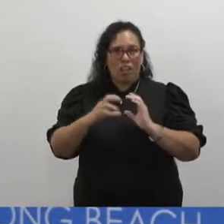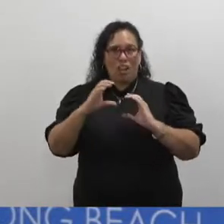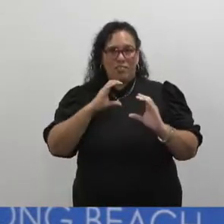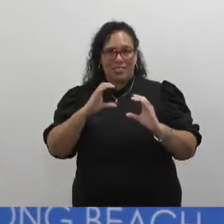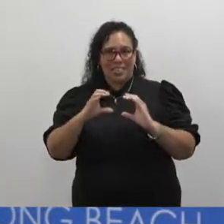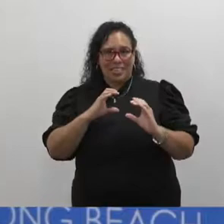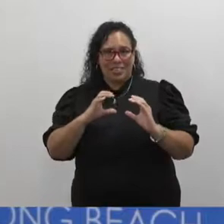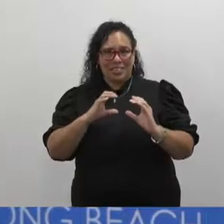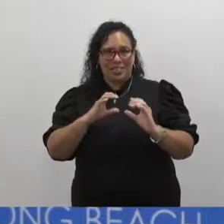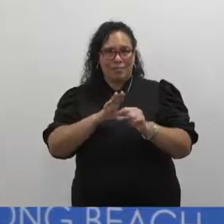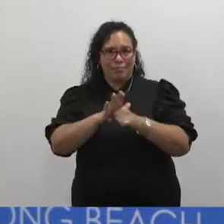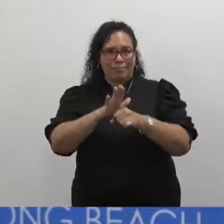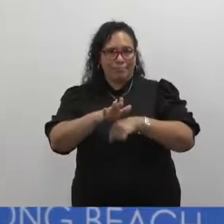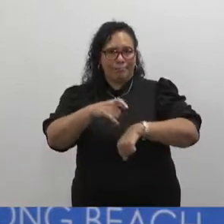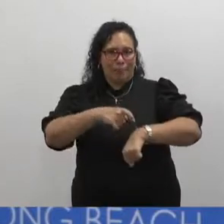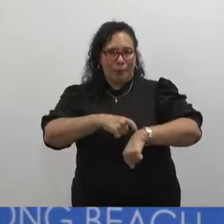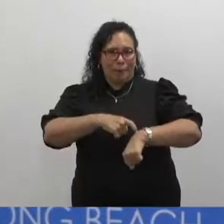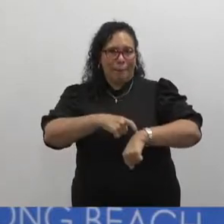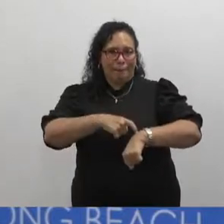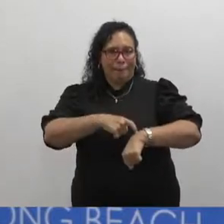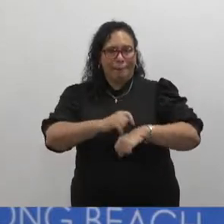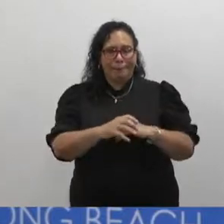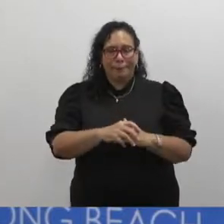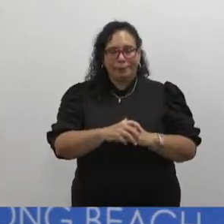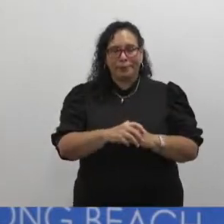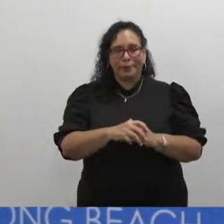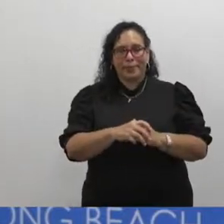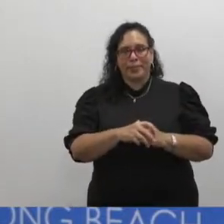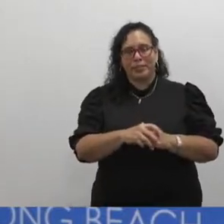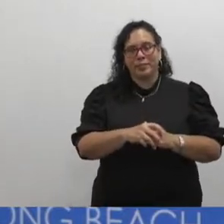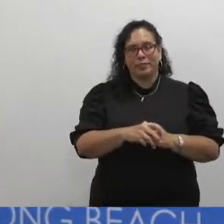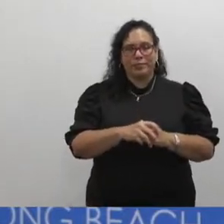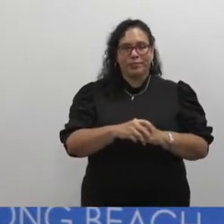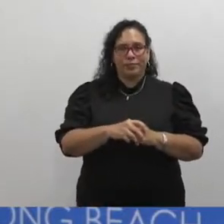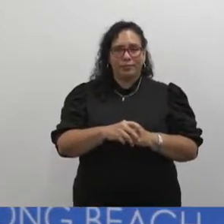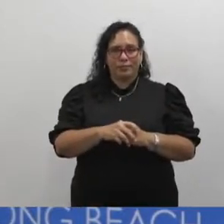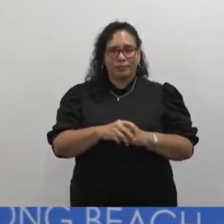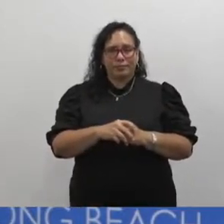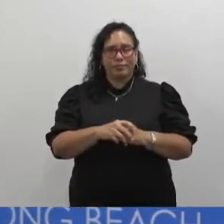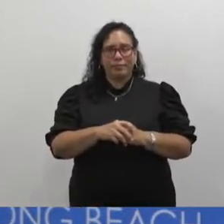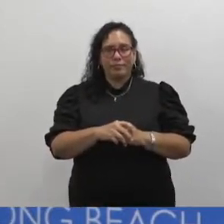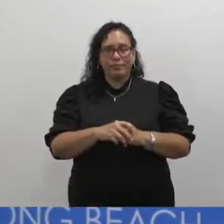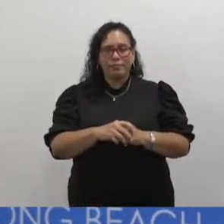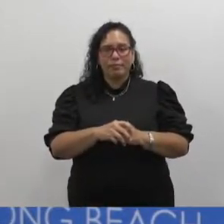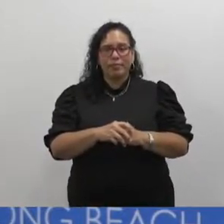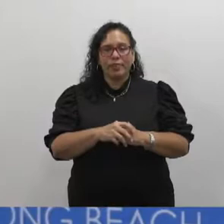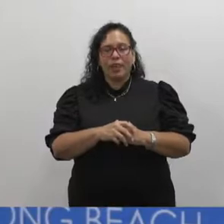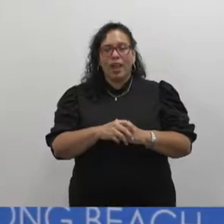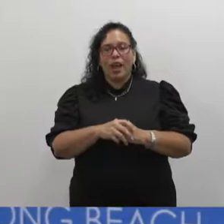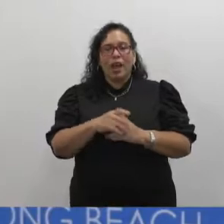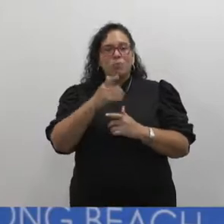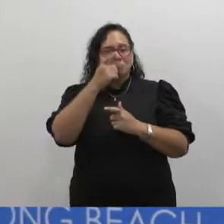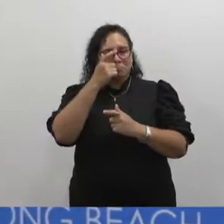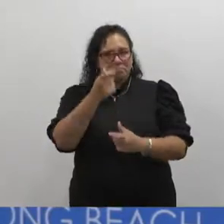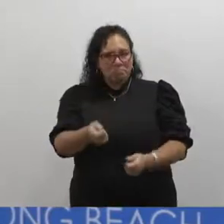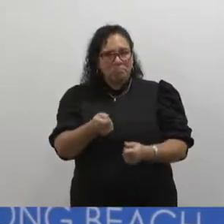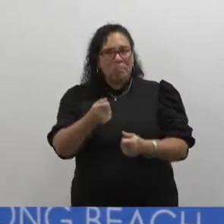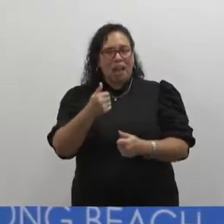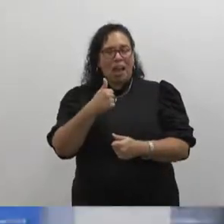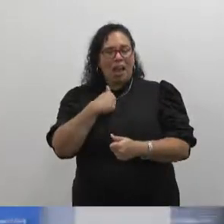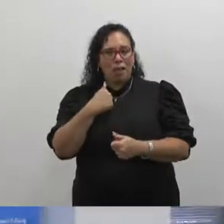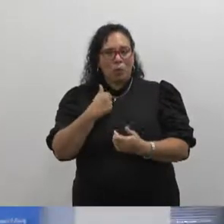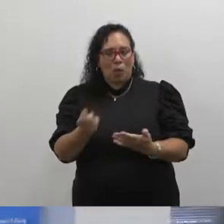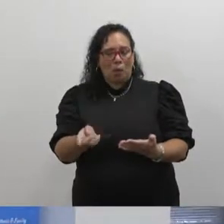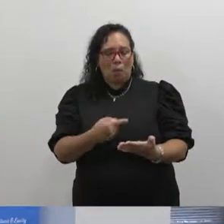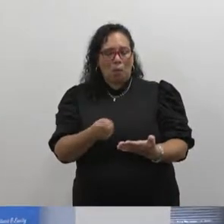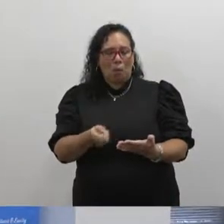đấy được khi bạn dạy một nông dân tịch mà tật một nữa ngày sọc một nông dân thơ nhóm con đã khơi tha ní cho mình xả đã